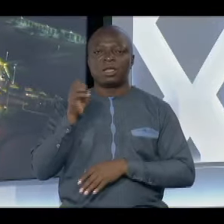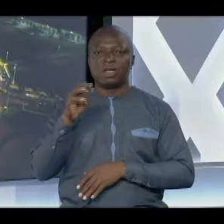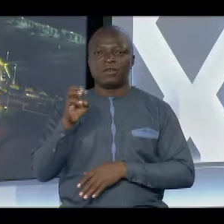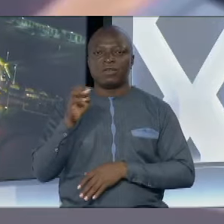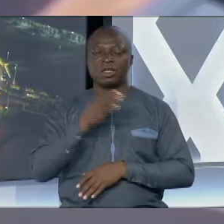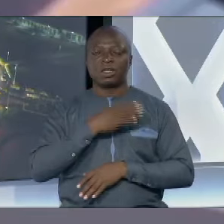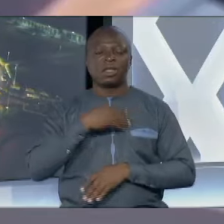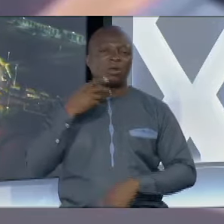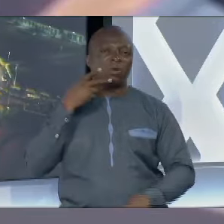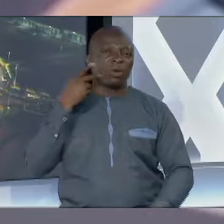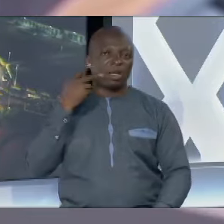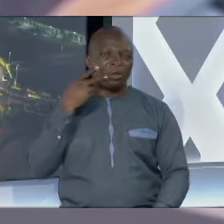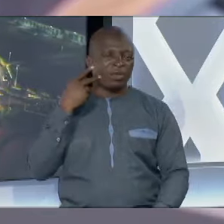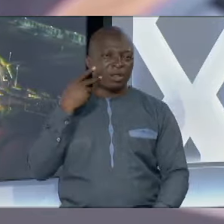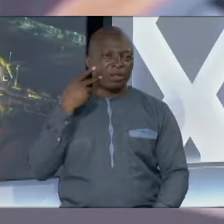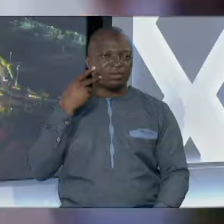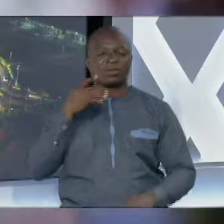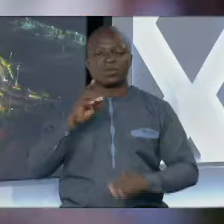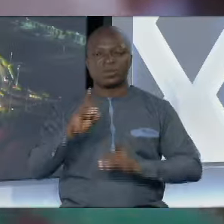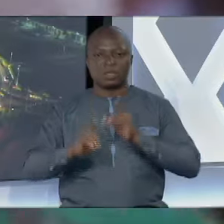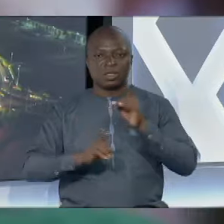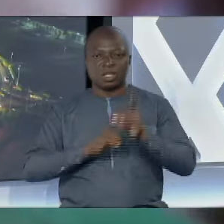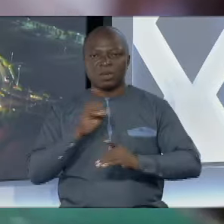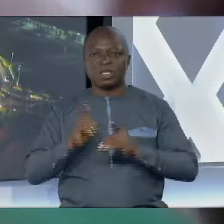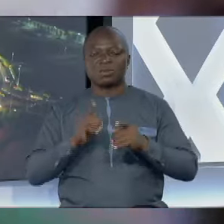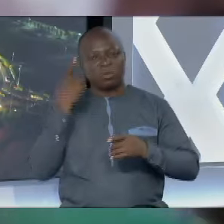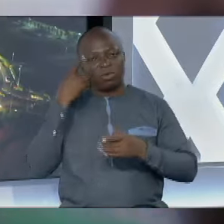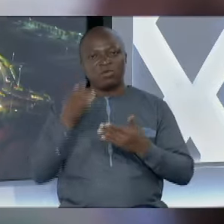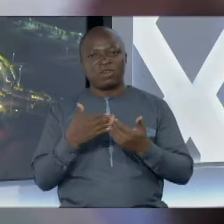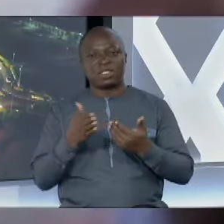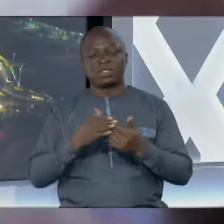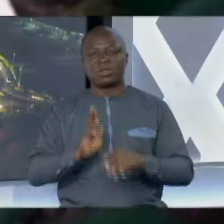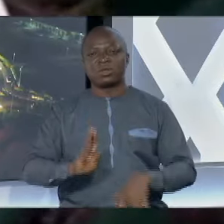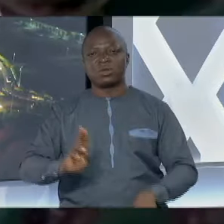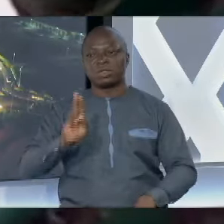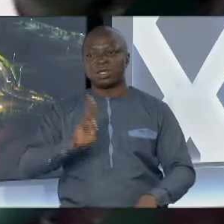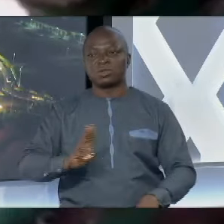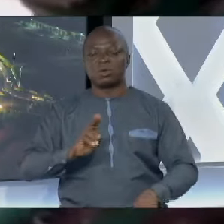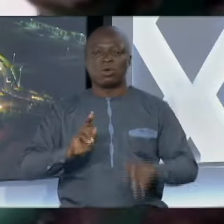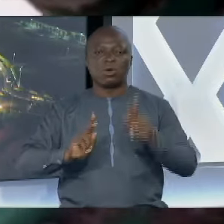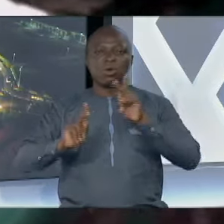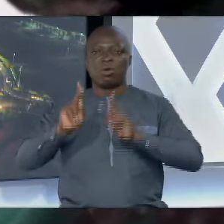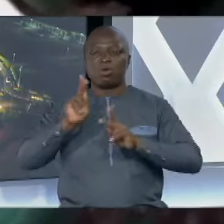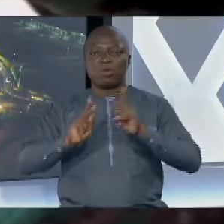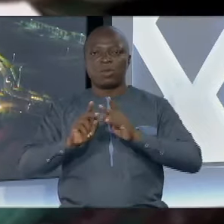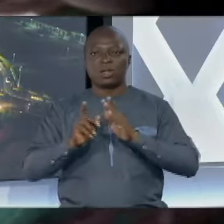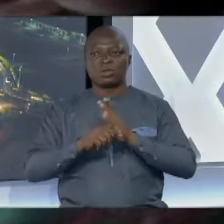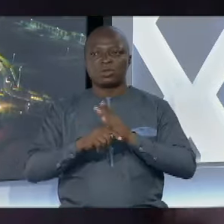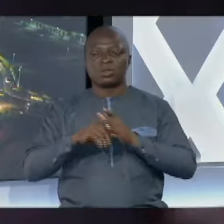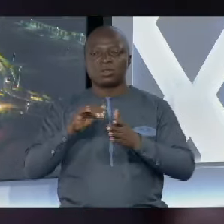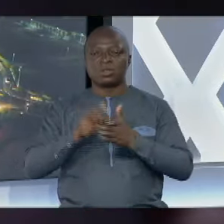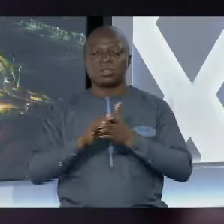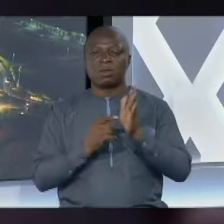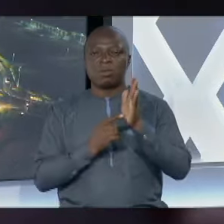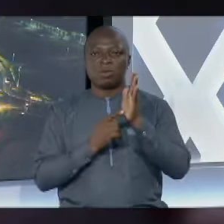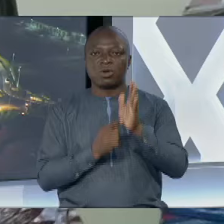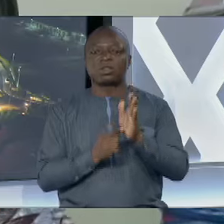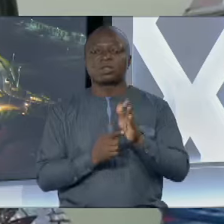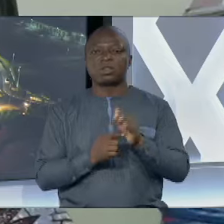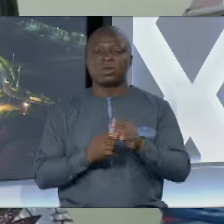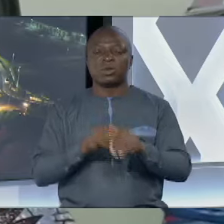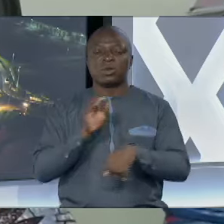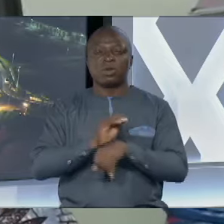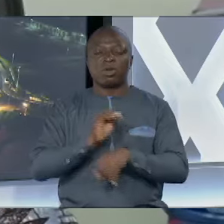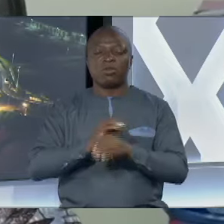et le kabyé. Une démarche qui vise à faciliter son usage aux populations. Ceci montre une œuvre